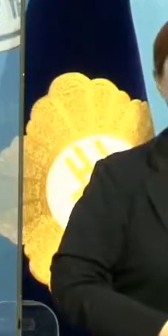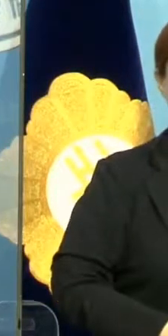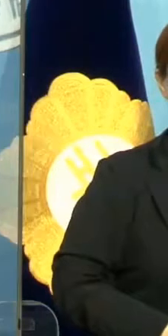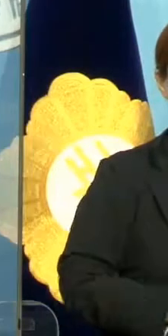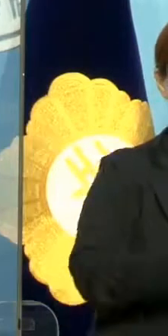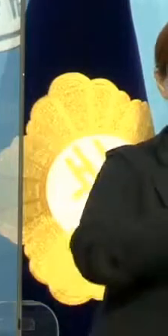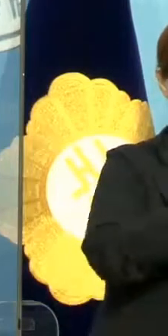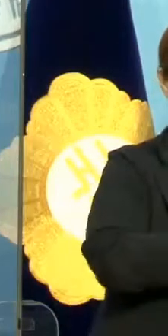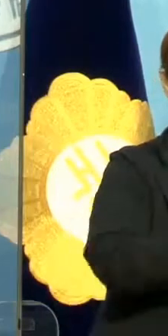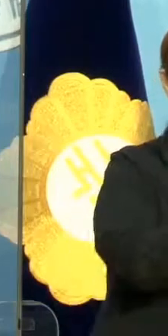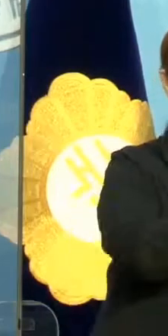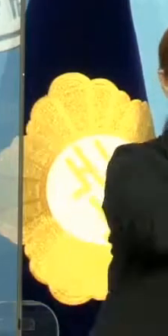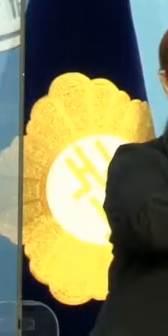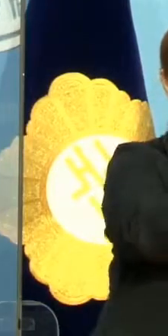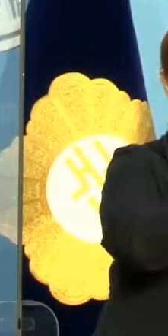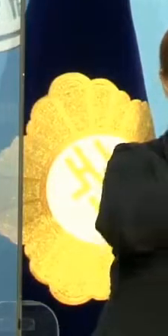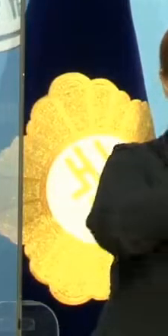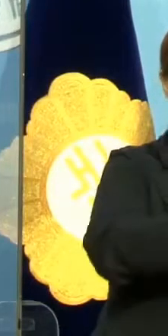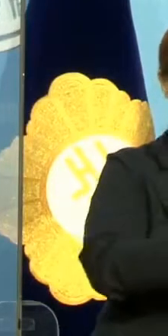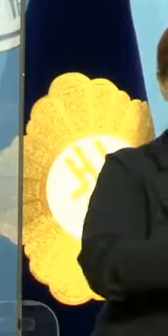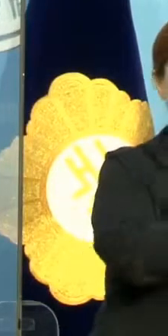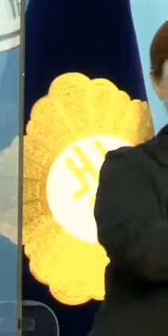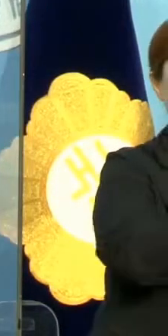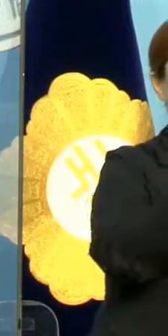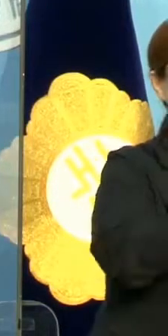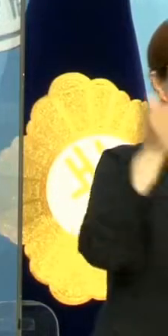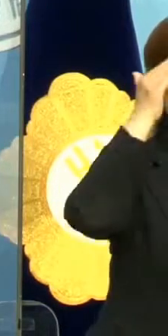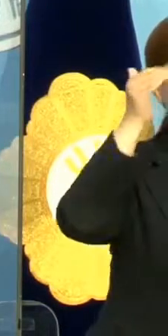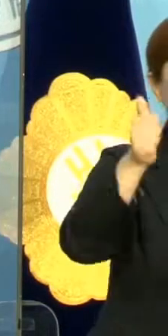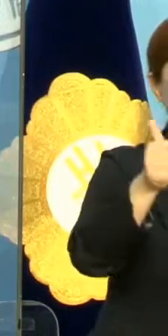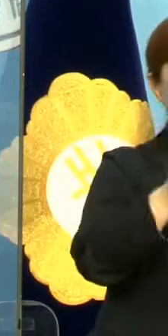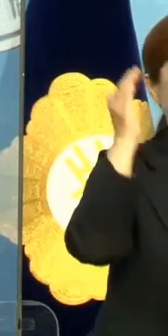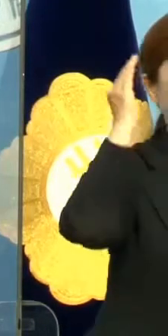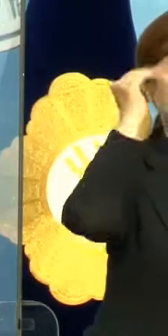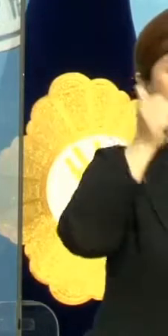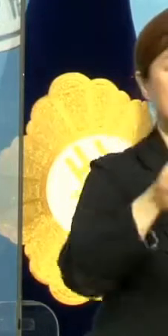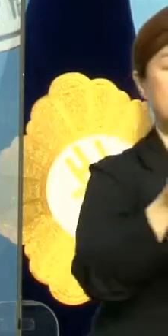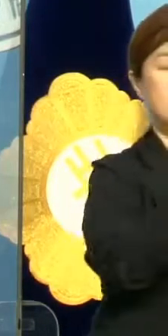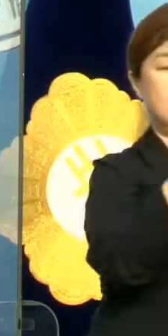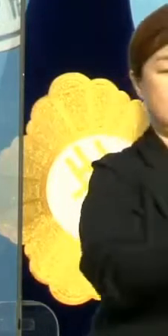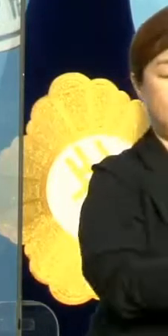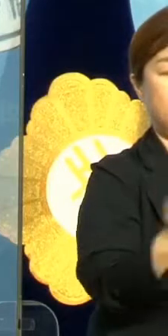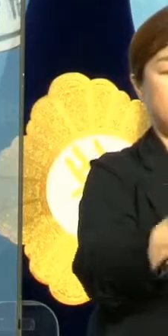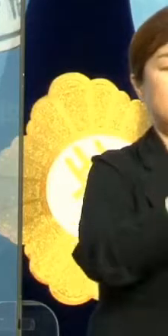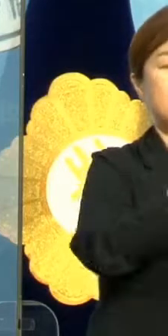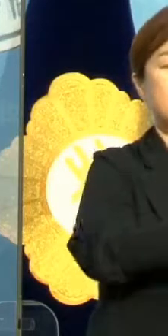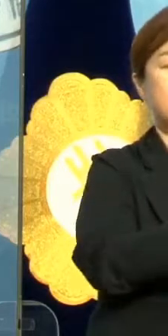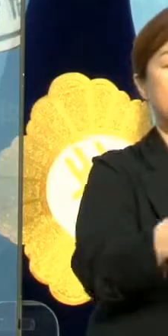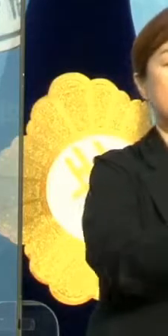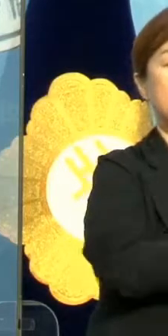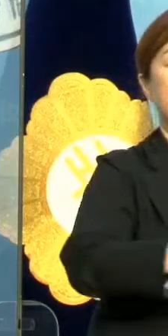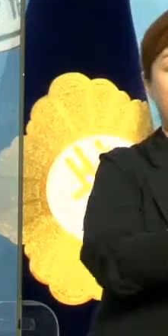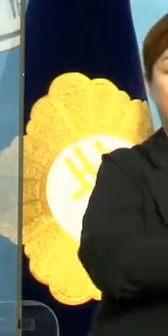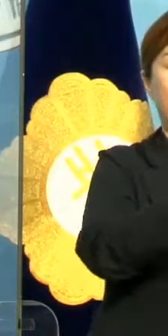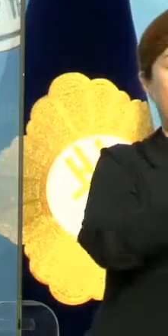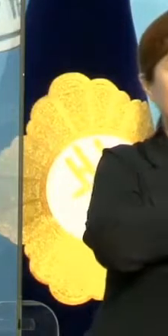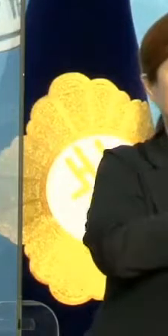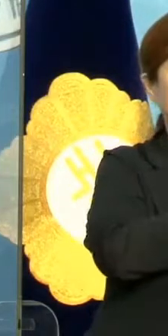더욱이 이상직 의원은 문재인 정부에서 대통령 직속 일자리 위원회 위원으로